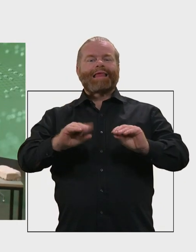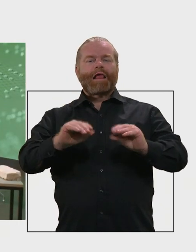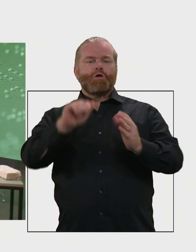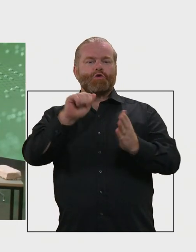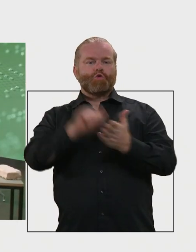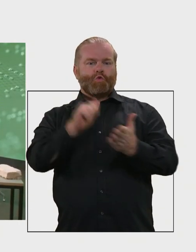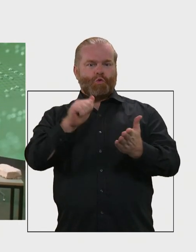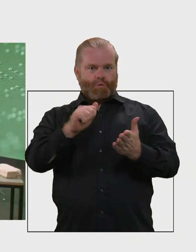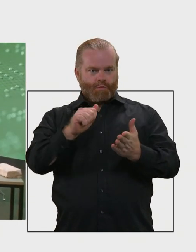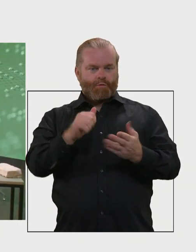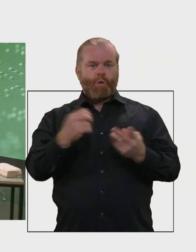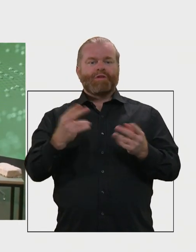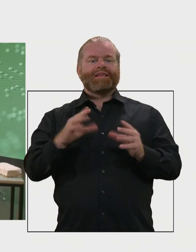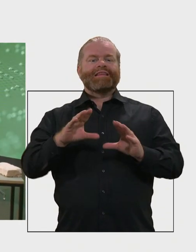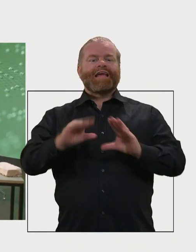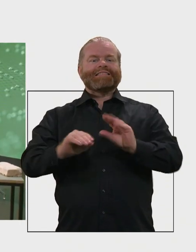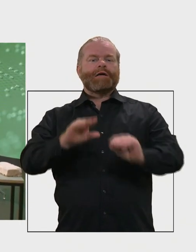macht Sinn.